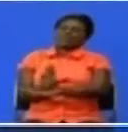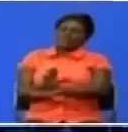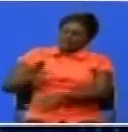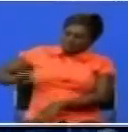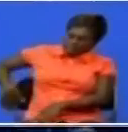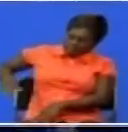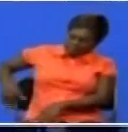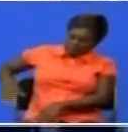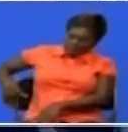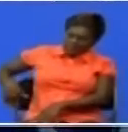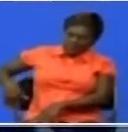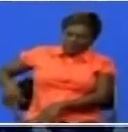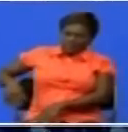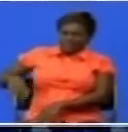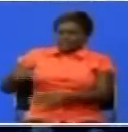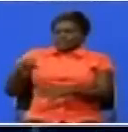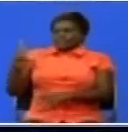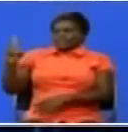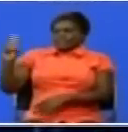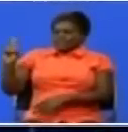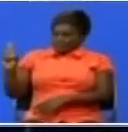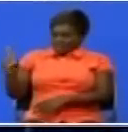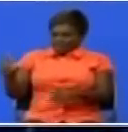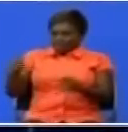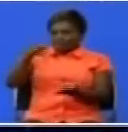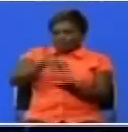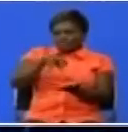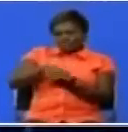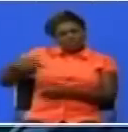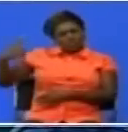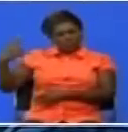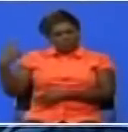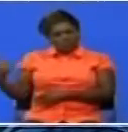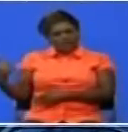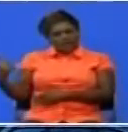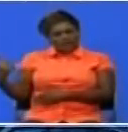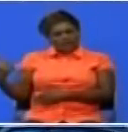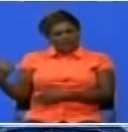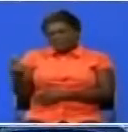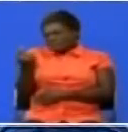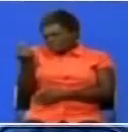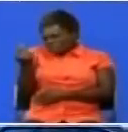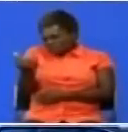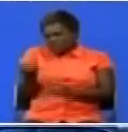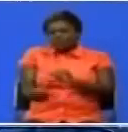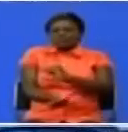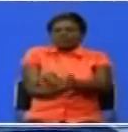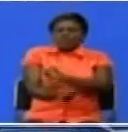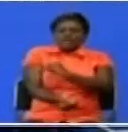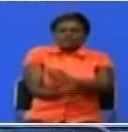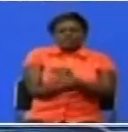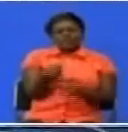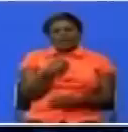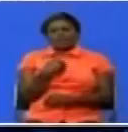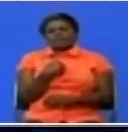further down. Denmark kwa mwaka wa pili sasa imeshikilia nafasi ya kwanza kwa kushiriki kwa uchache mno katika harakati za